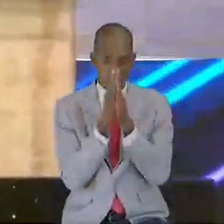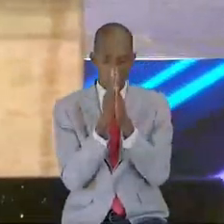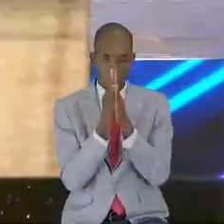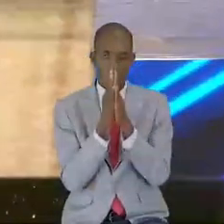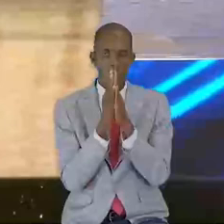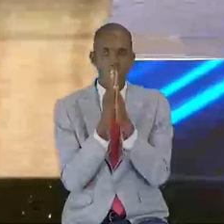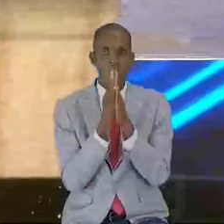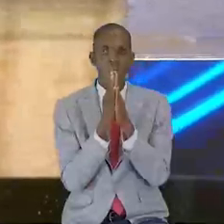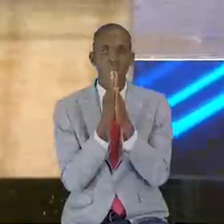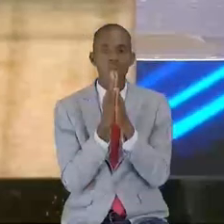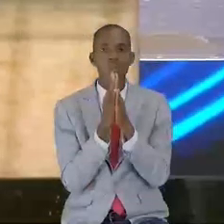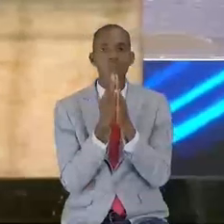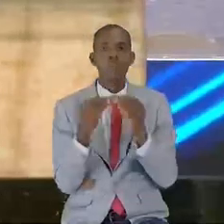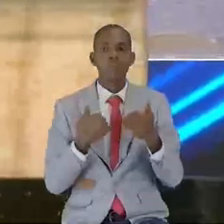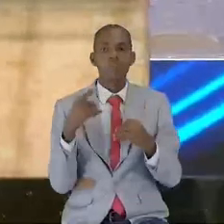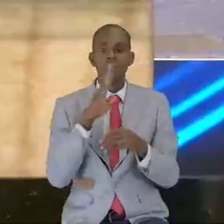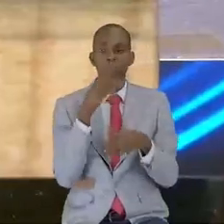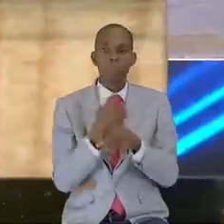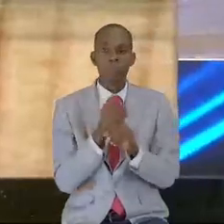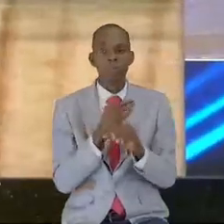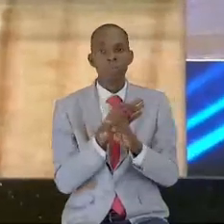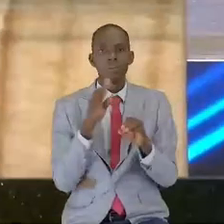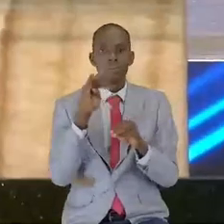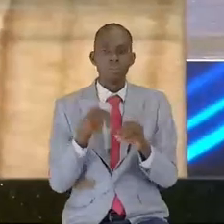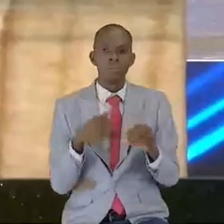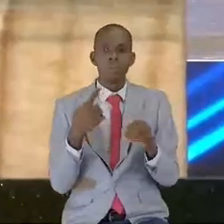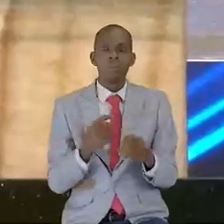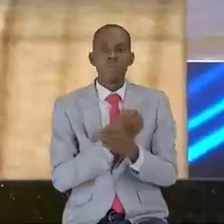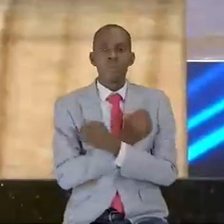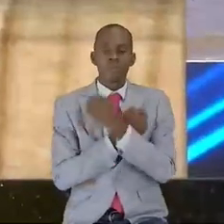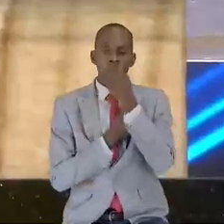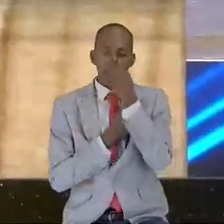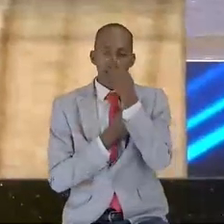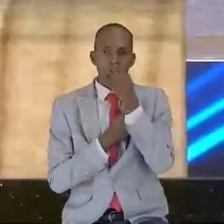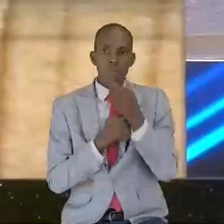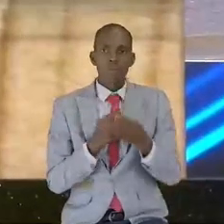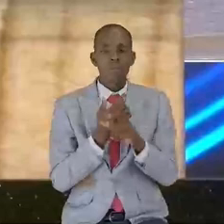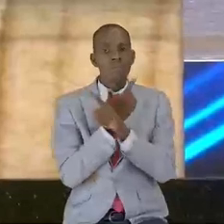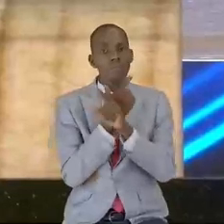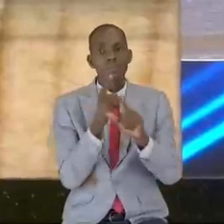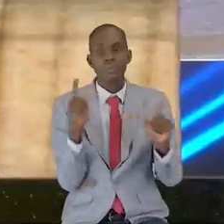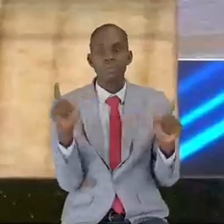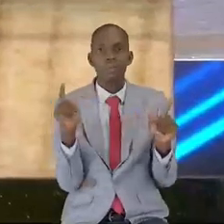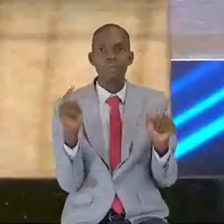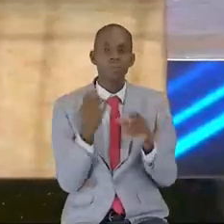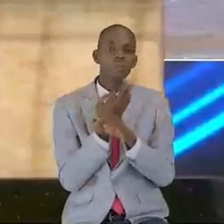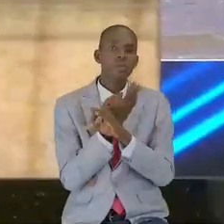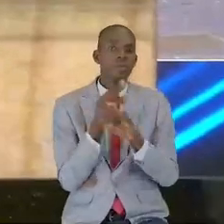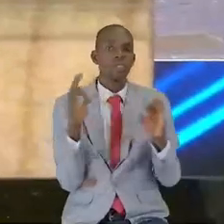prière. Est-ce que tu as été affranchi par le Seigneur? Liberté, libération,